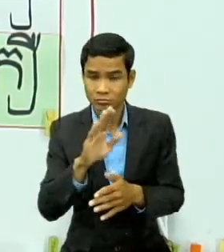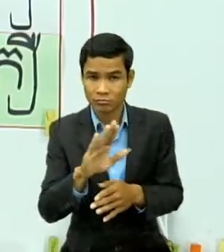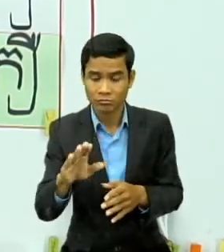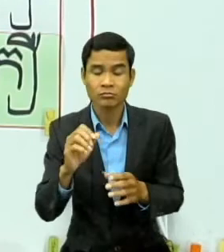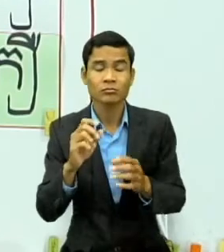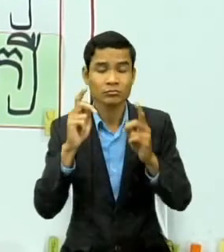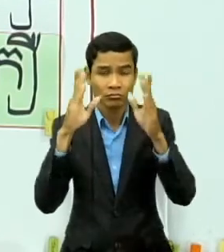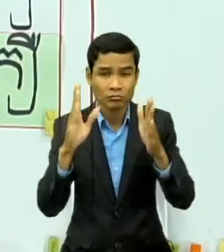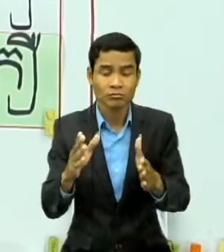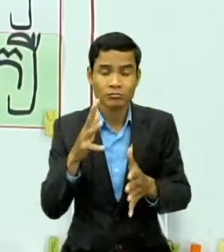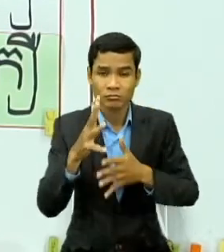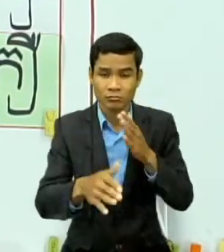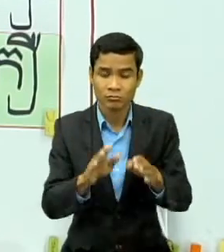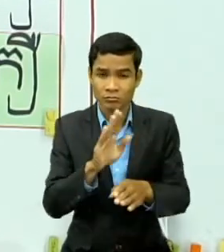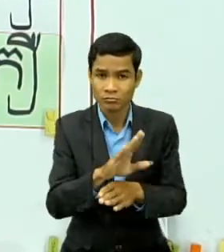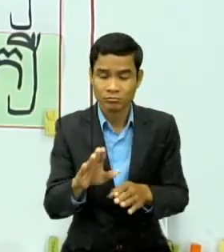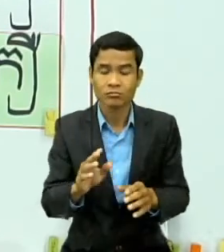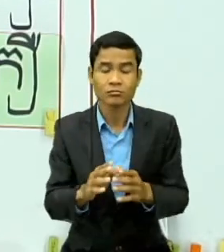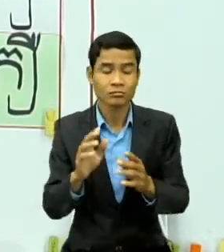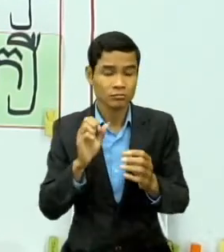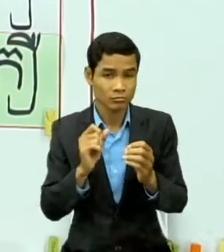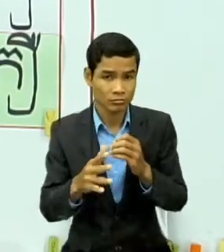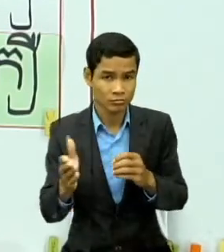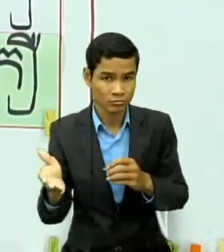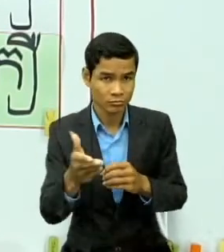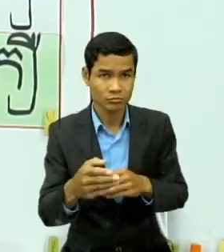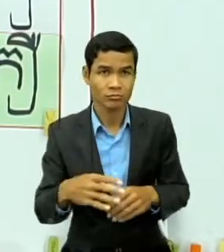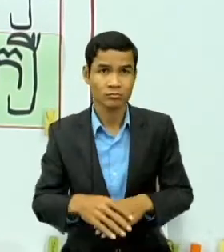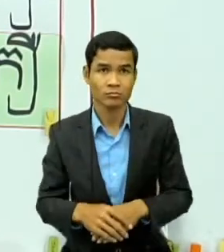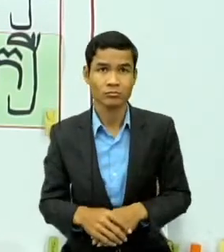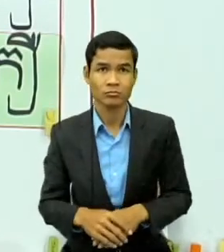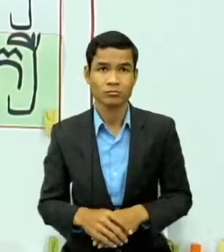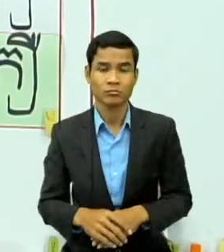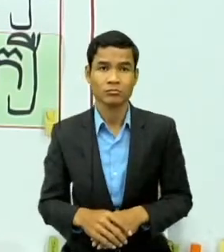លចាកូនចាប់ផ្ដើមអានចាប់ផ្ដើម